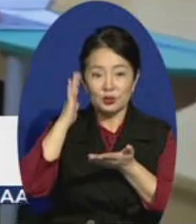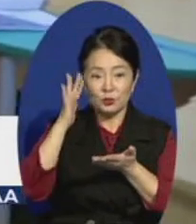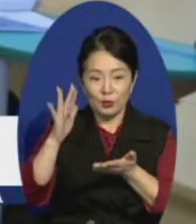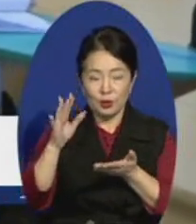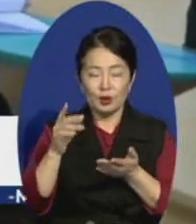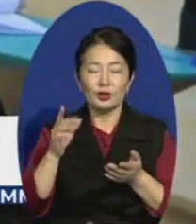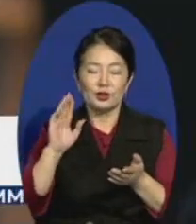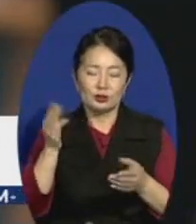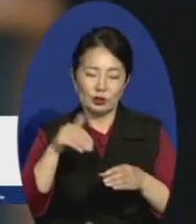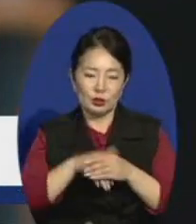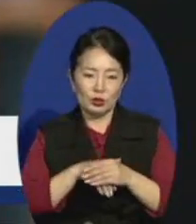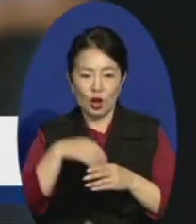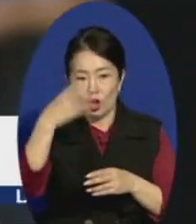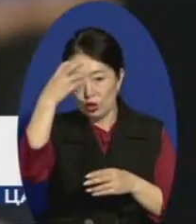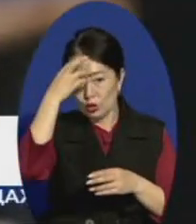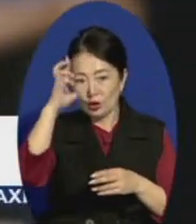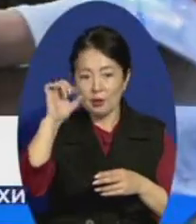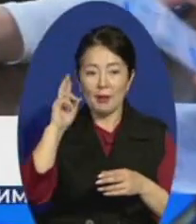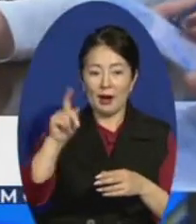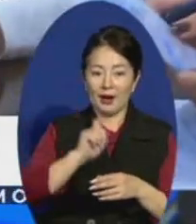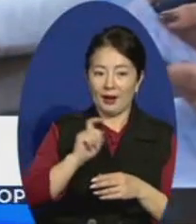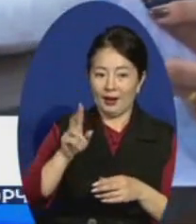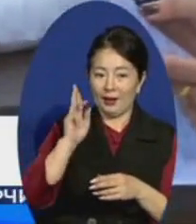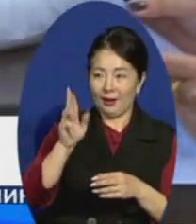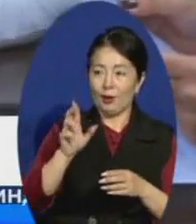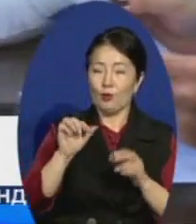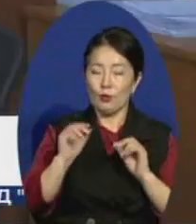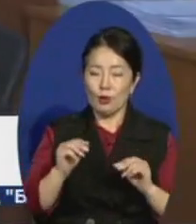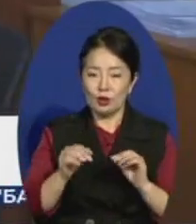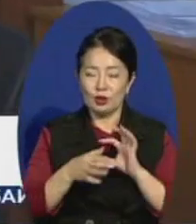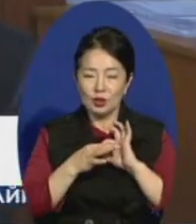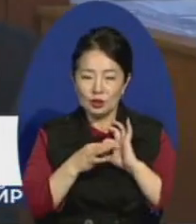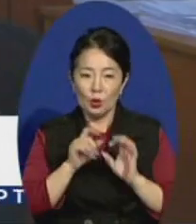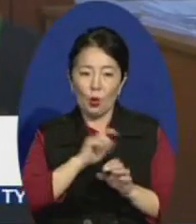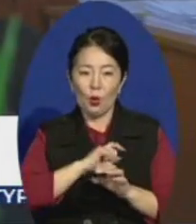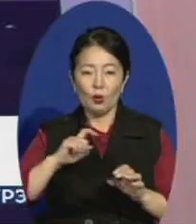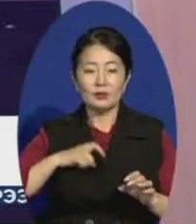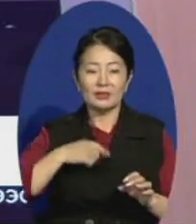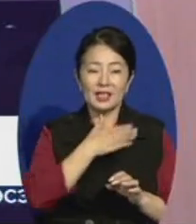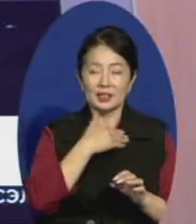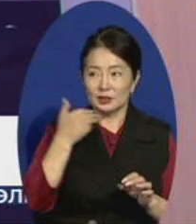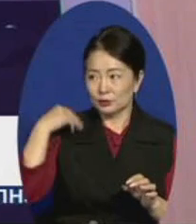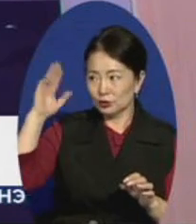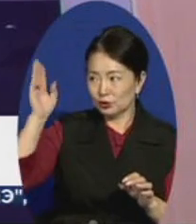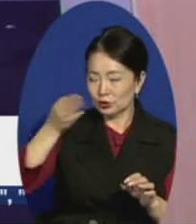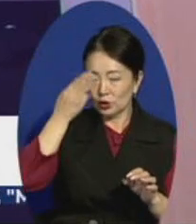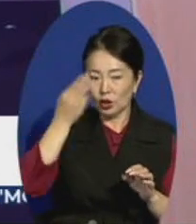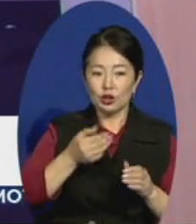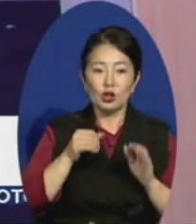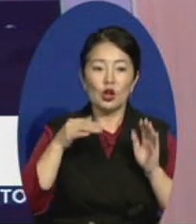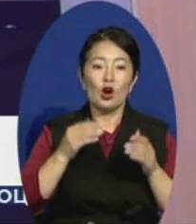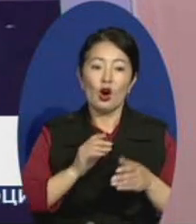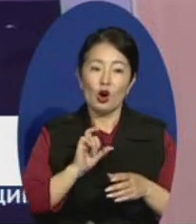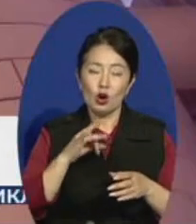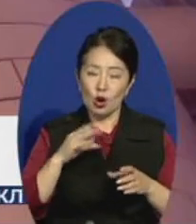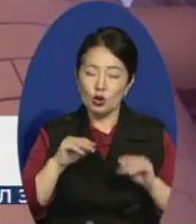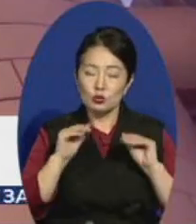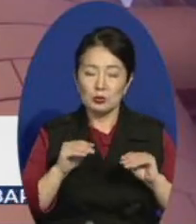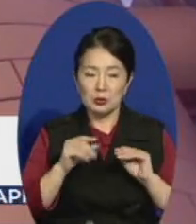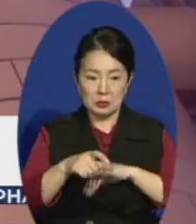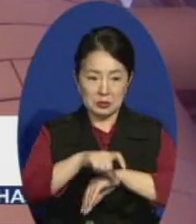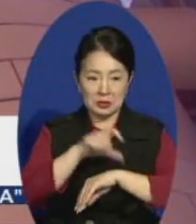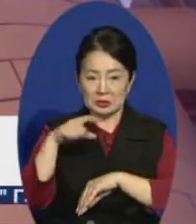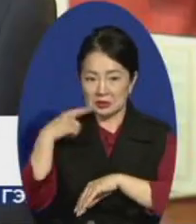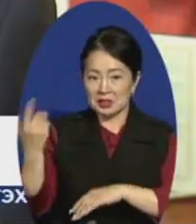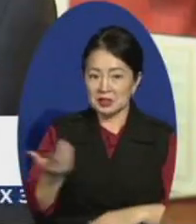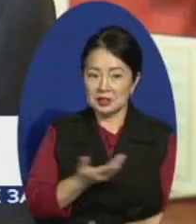тусгасан. Төрийн банк хувьцаат компани болсноор банкны үйл ажиллагаа сайжирч, хувьцаа эзэмшигчдэж тодорхой өгөөж хүртнэ гэдгийг